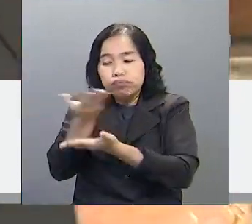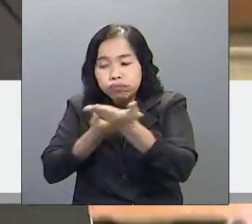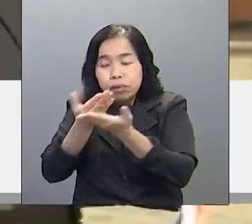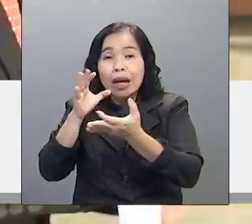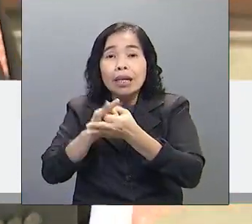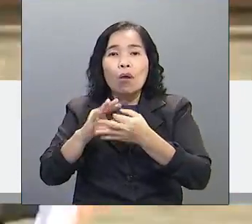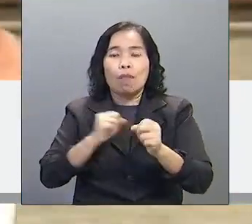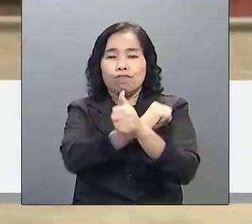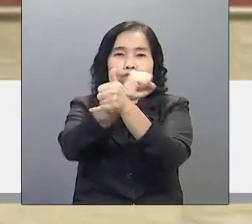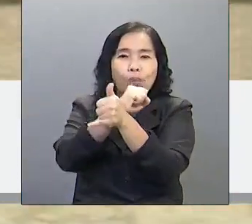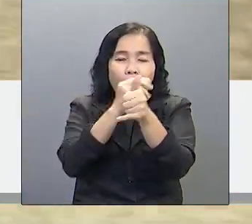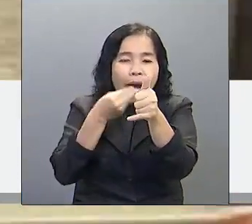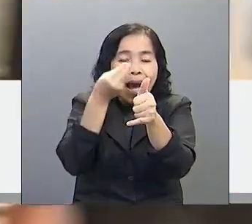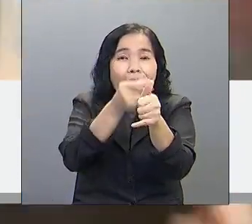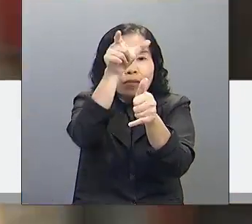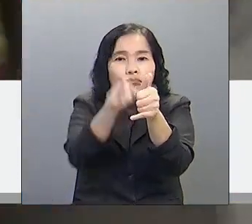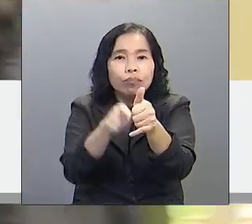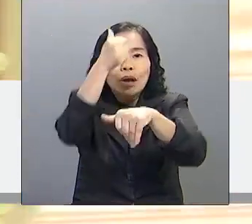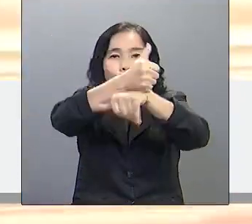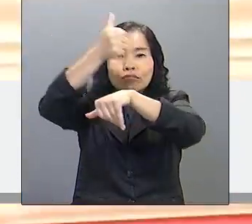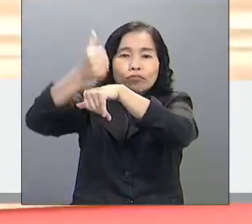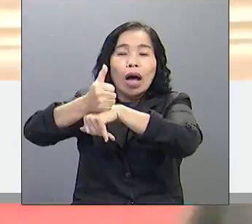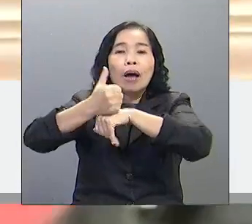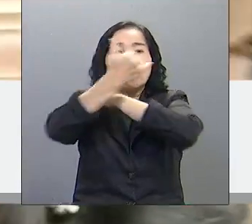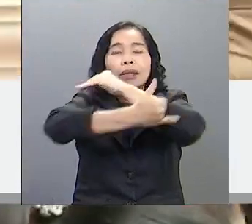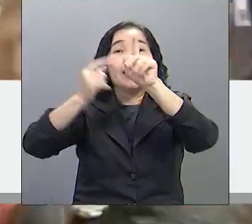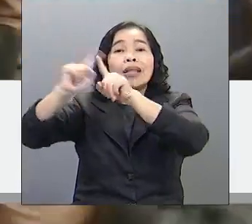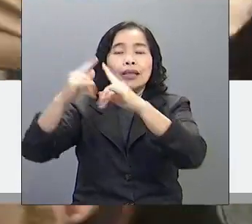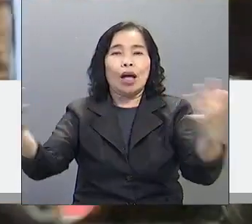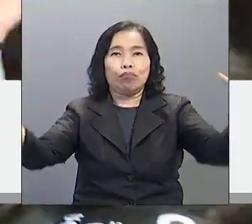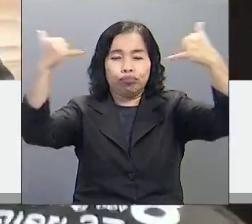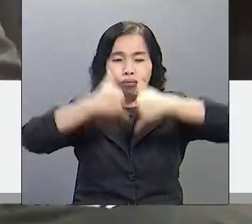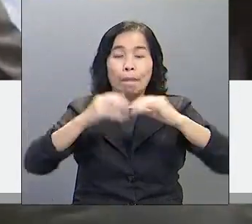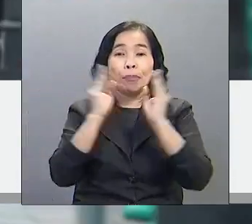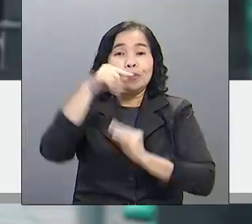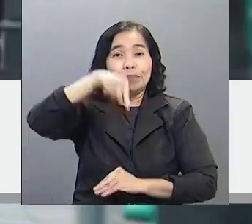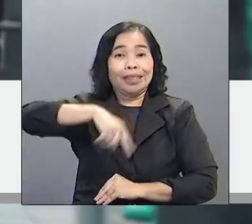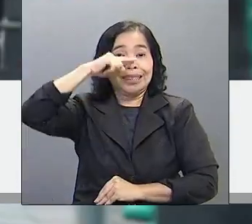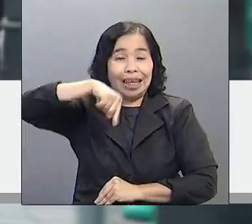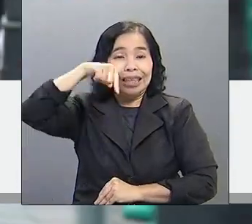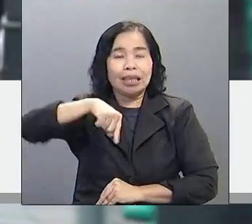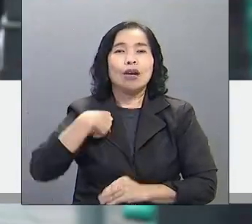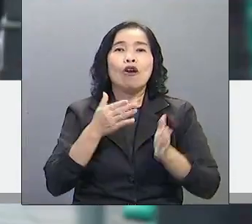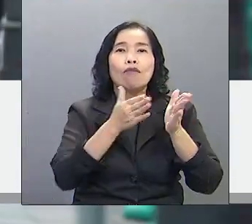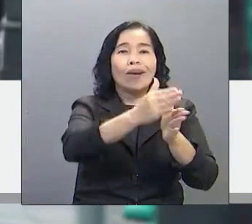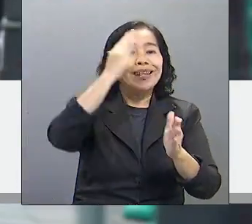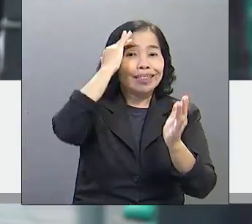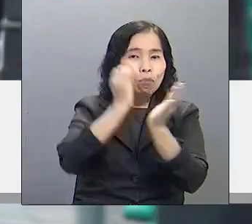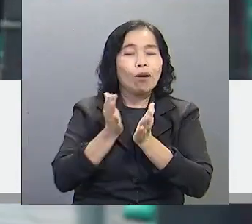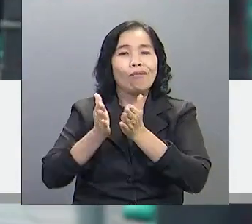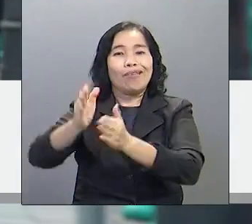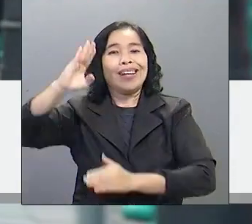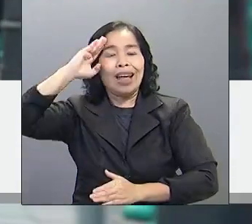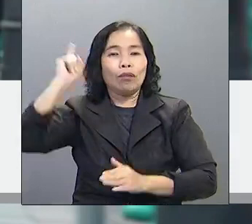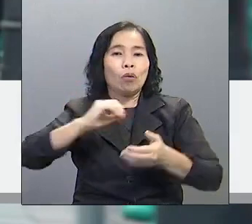การรักษาความปลอดภัยในช่วงการประชุมเอเปคค่ะเจ้าหน้าที่ฝ่ายความมั่นคงทหารตำรวจต้องทำงานให้ประส